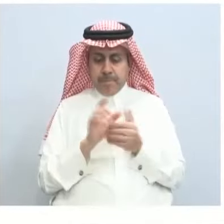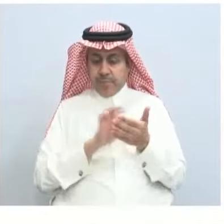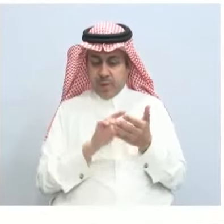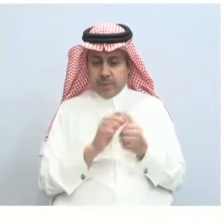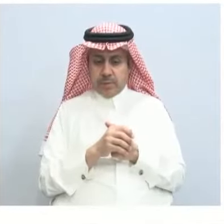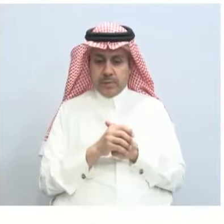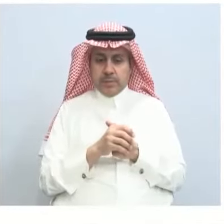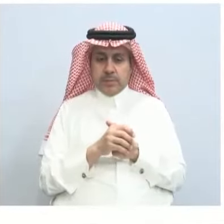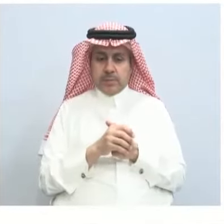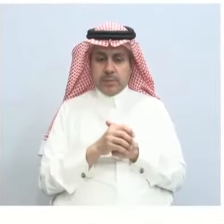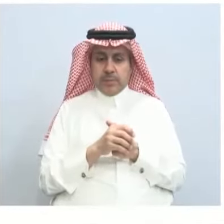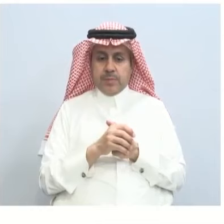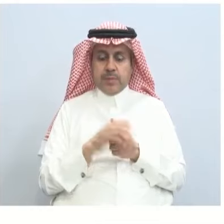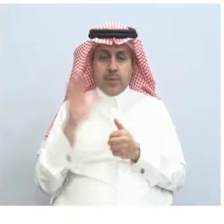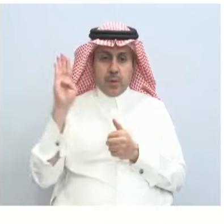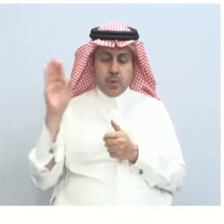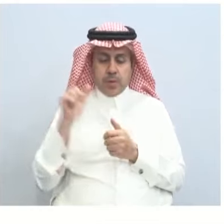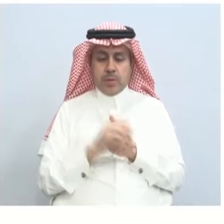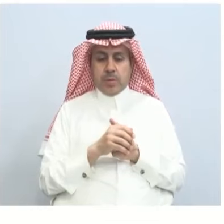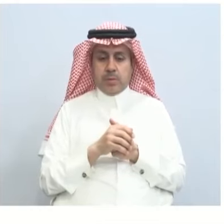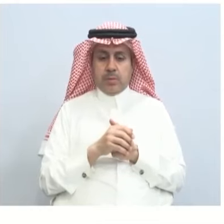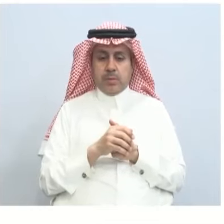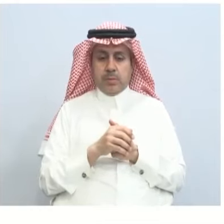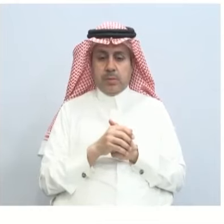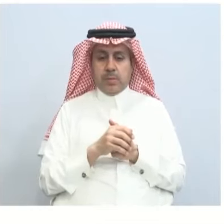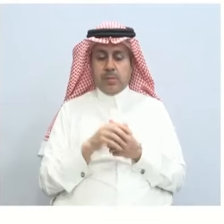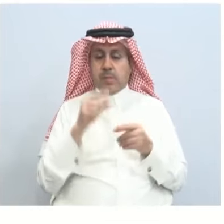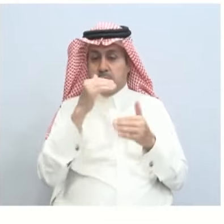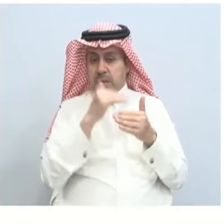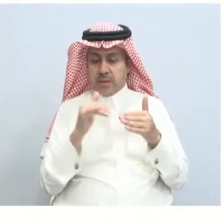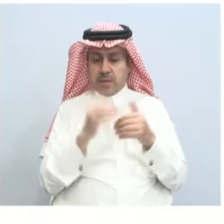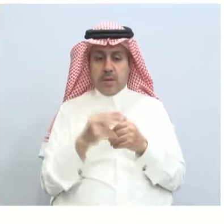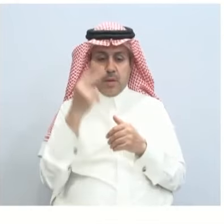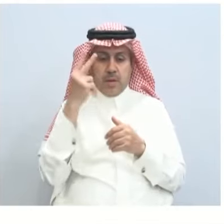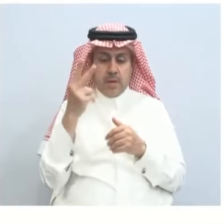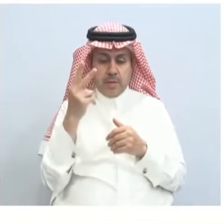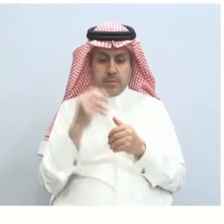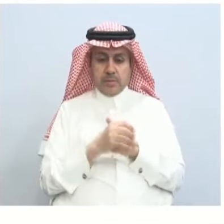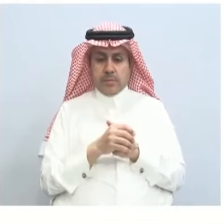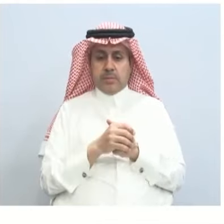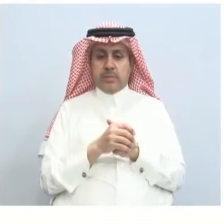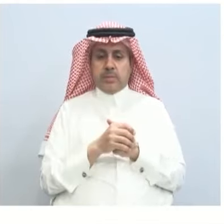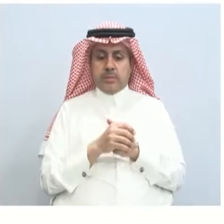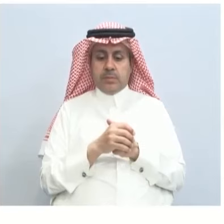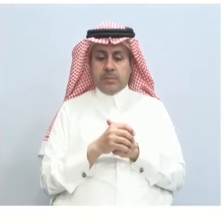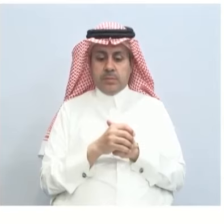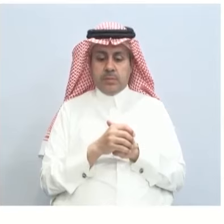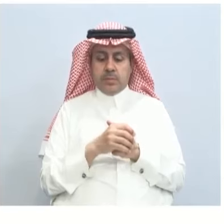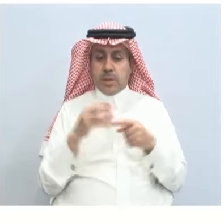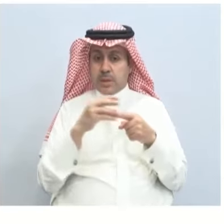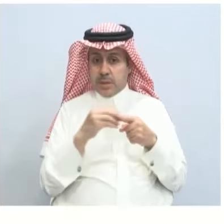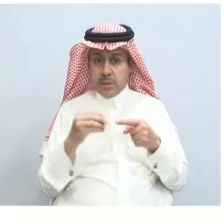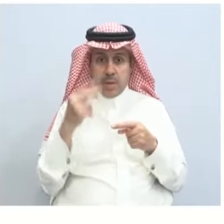ففت كوساين نفتح كسر 2 في سالب ا يعني ممكن نحسبها سالب